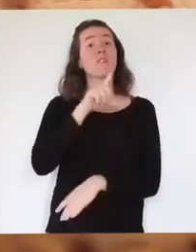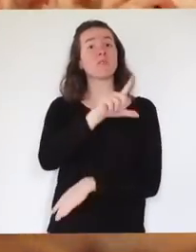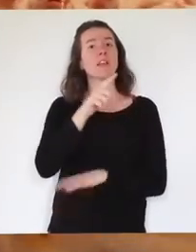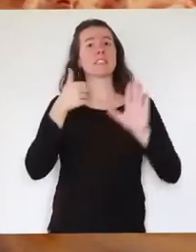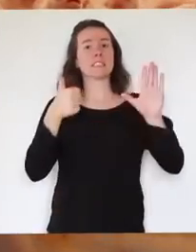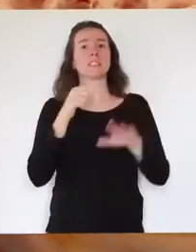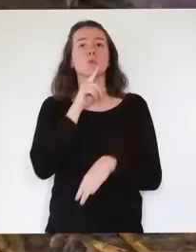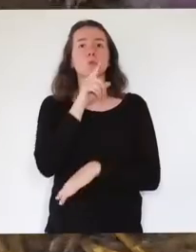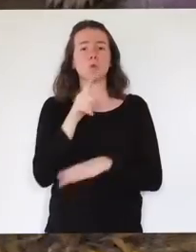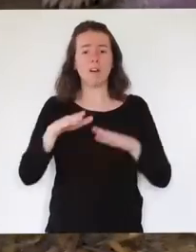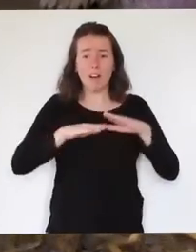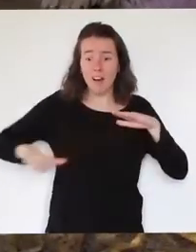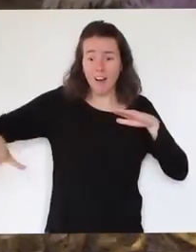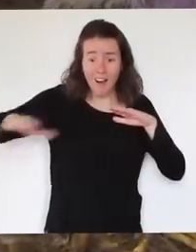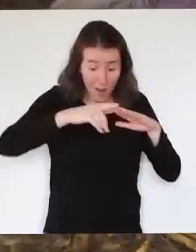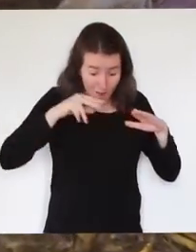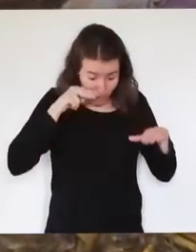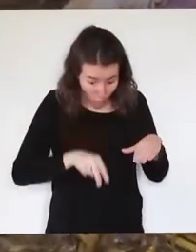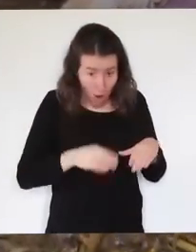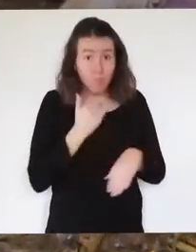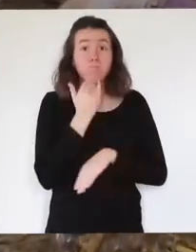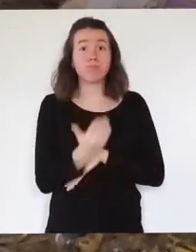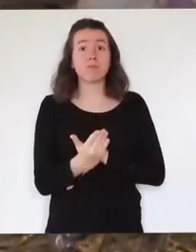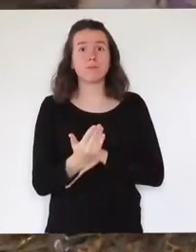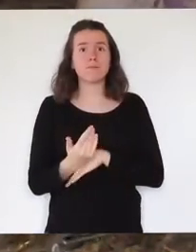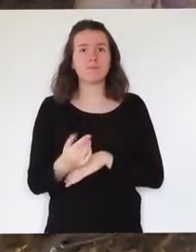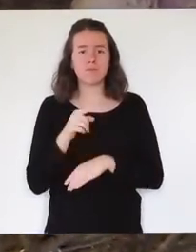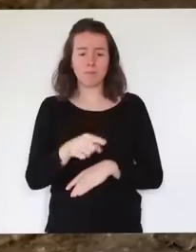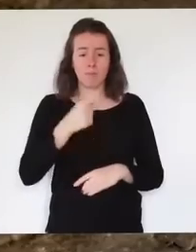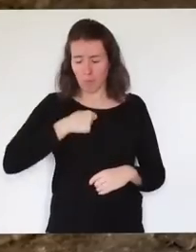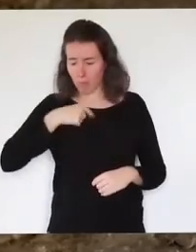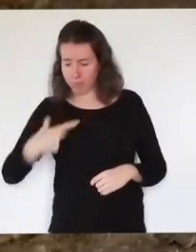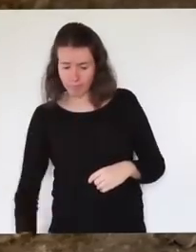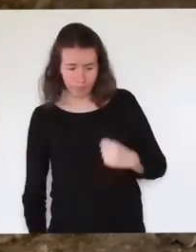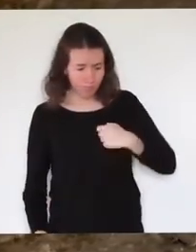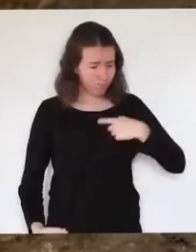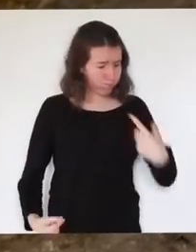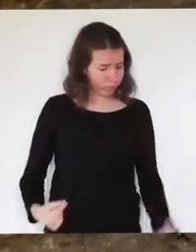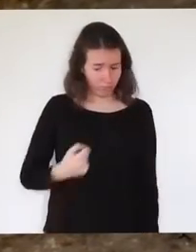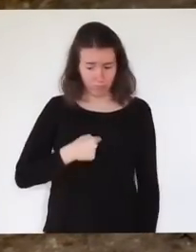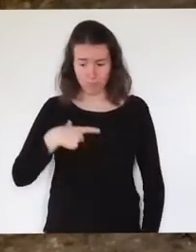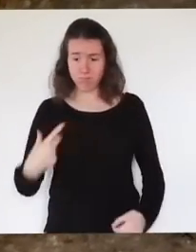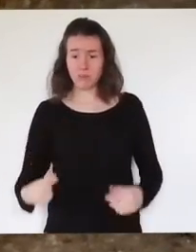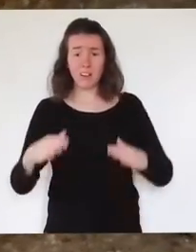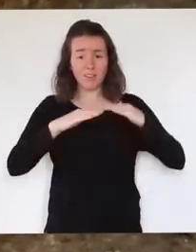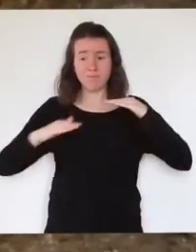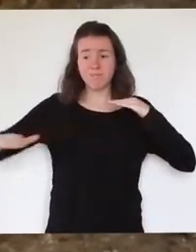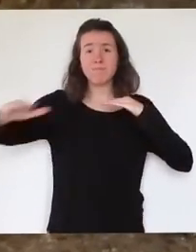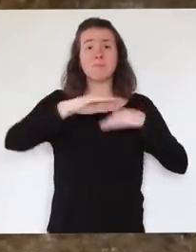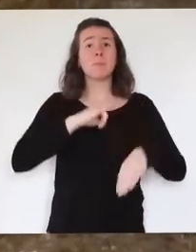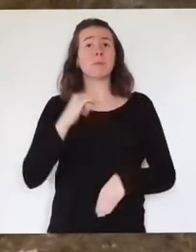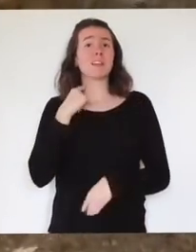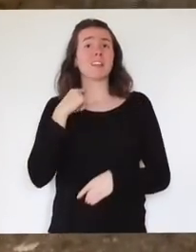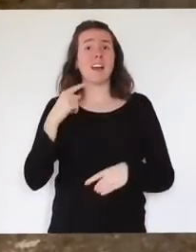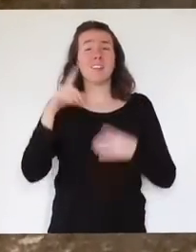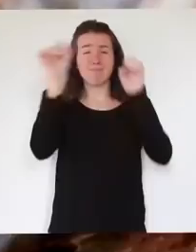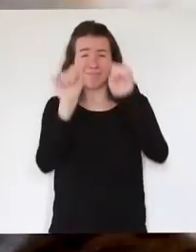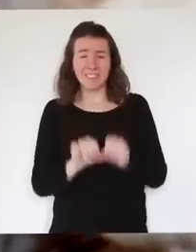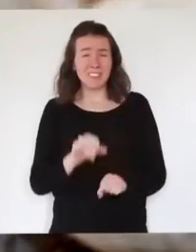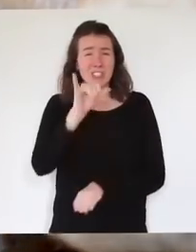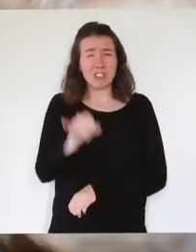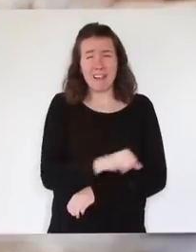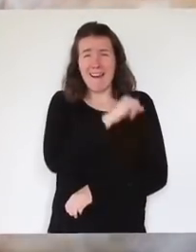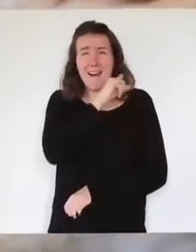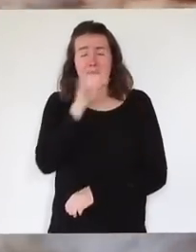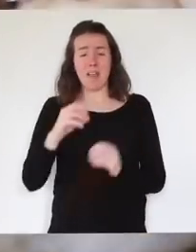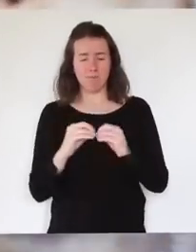l'élevage. Les poulets sont fortement déplumés. La litière, qui n'est jamais changée, forme une croûte à la surface. Elle